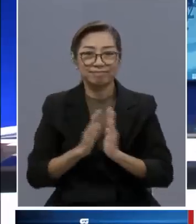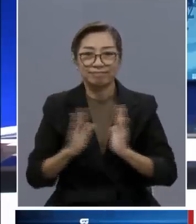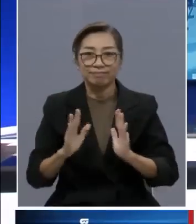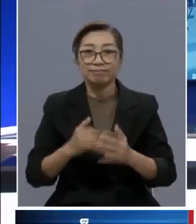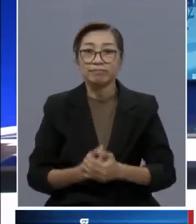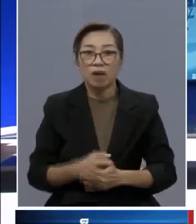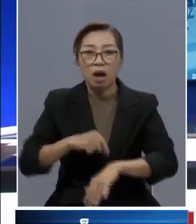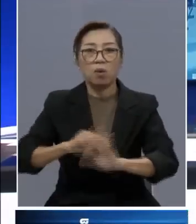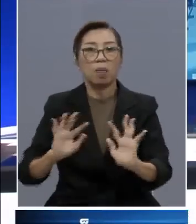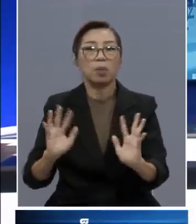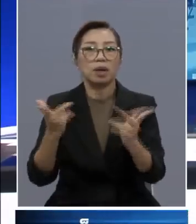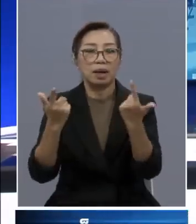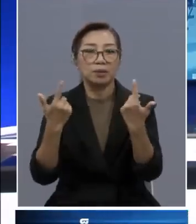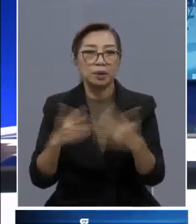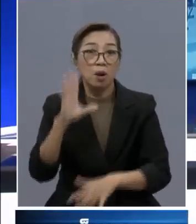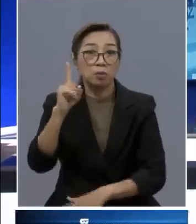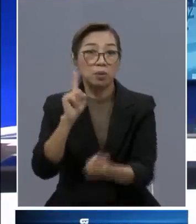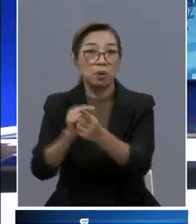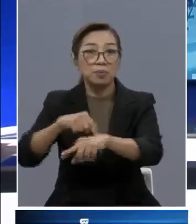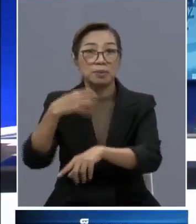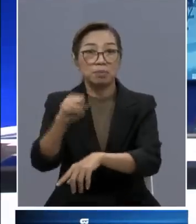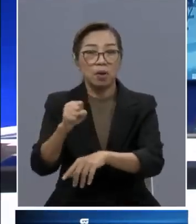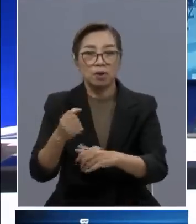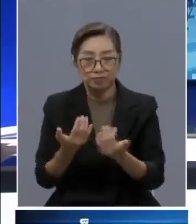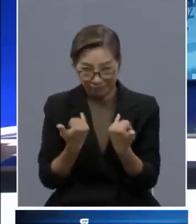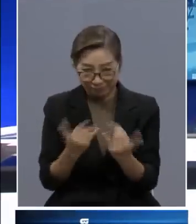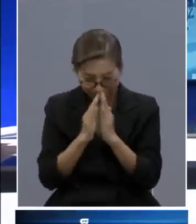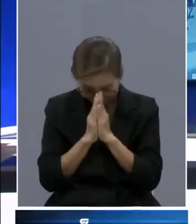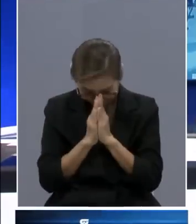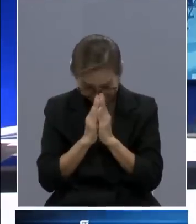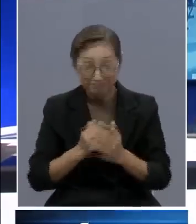รรมนะครับหมดเวลาของเก็บตกจากเนชั่นแล้วนะครับพรุ่งนี้พบกัน10 นาฬิกาครับสวัสดีครับ สวัสดีครับ